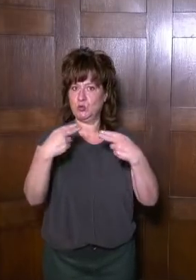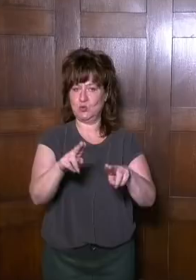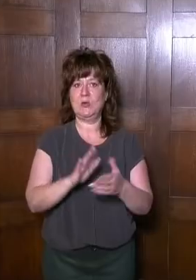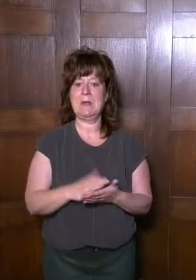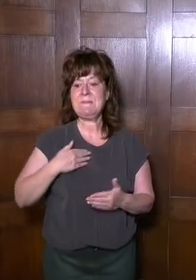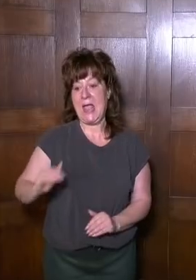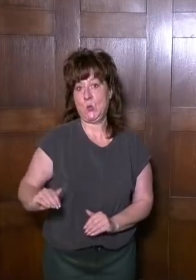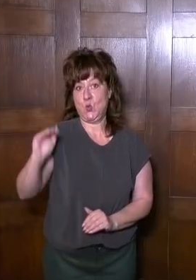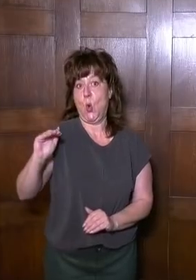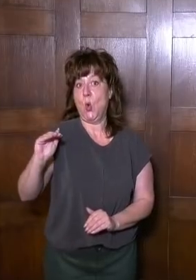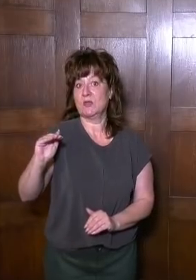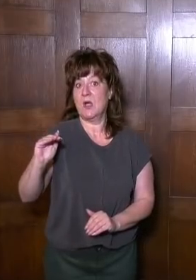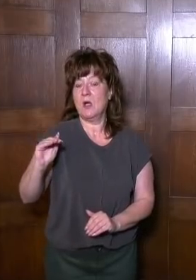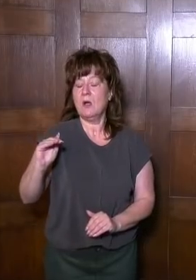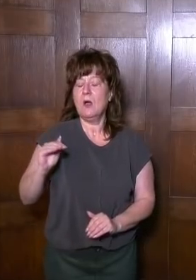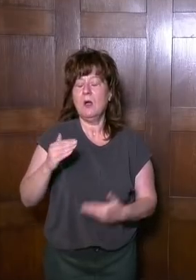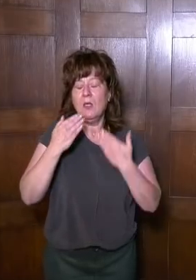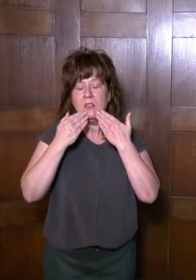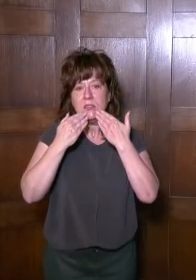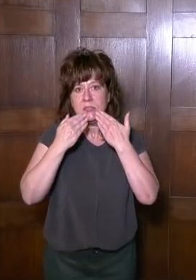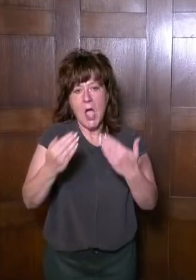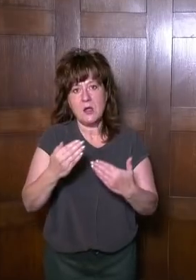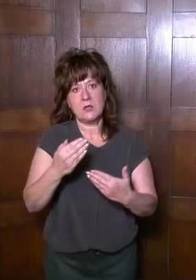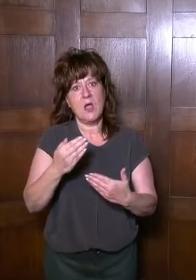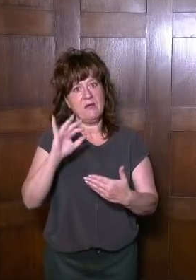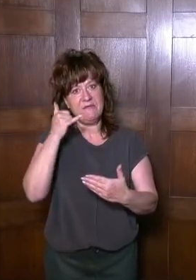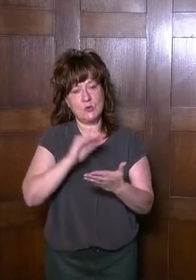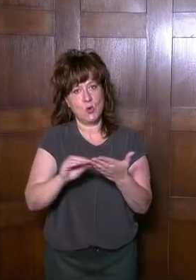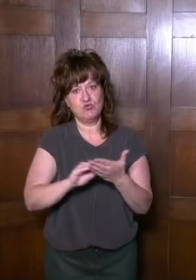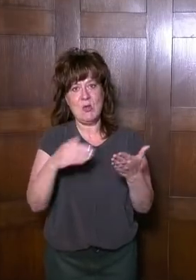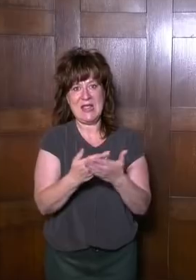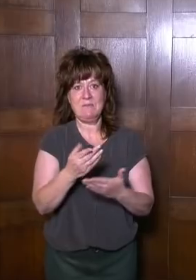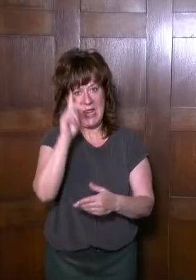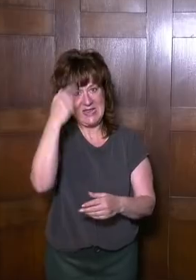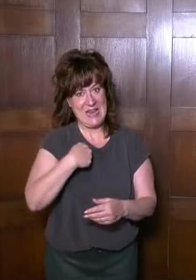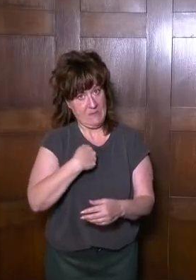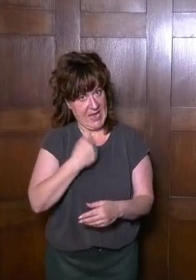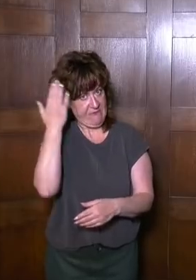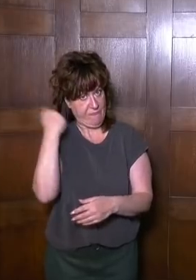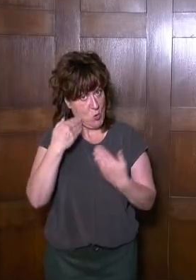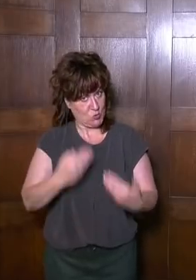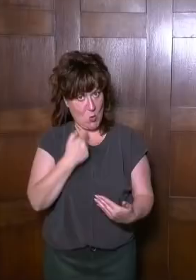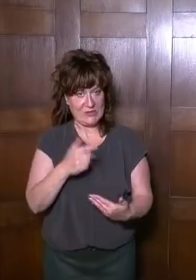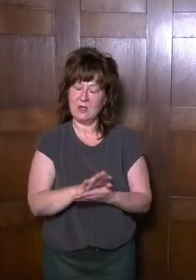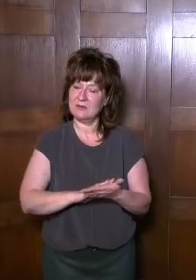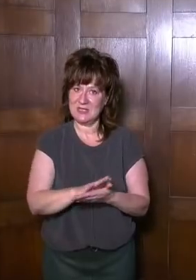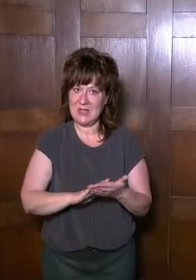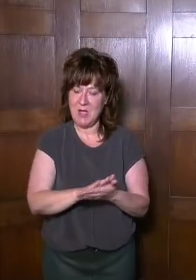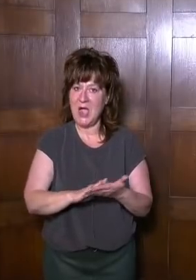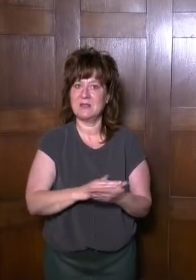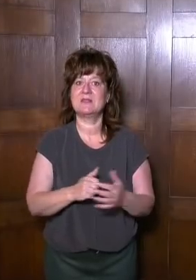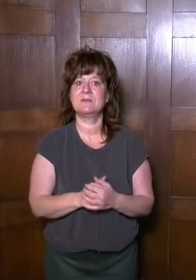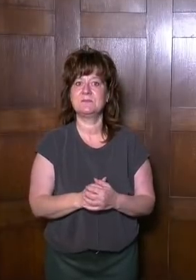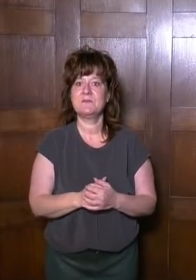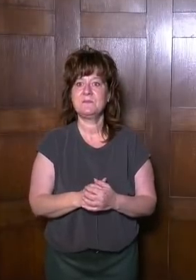Großen war das zumindest so, dass er gesagt hat, danke, dass ich wieder in die Schule gehen darf. Das gab es bei mir, glaube ich, nie. Vielen Dank, Herr Unger. Jetzt sind schon eine